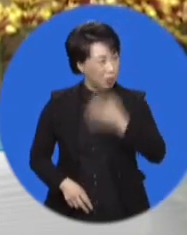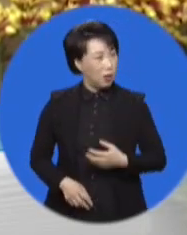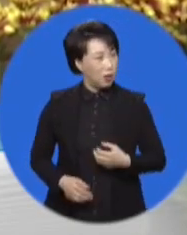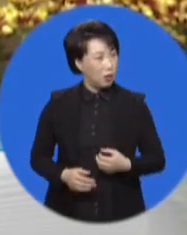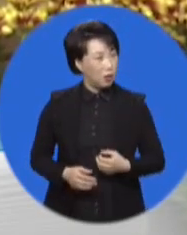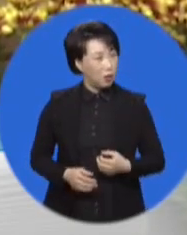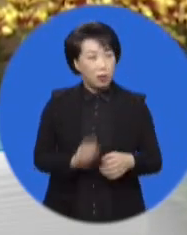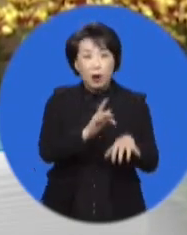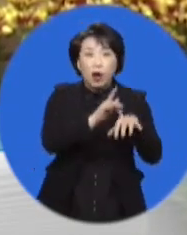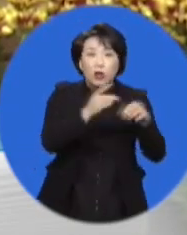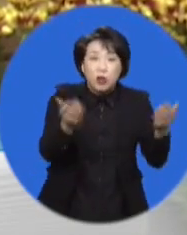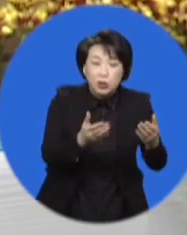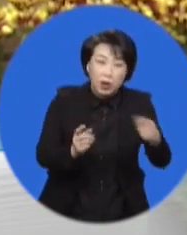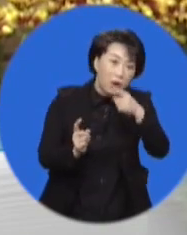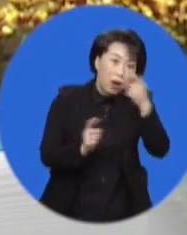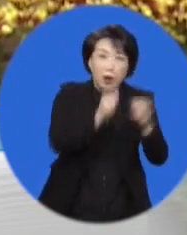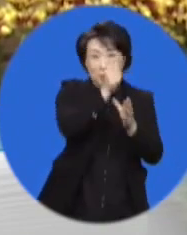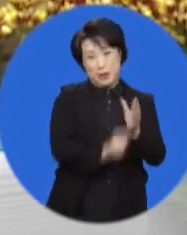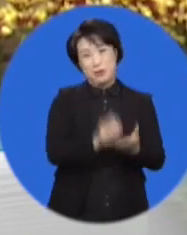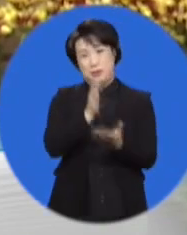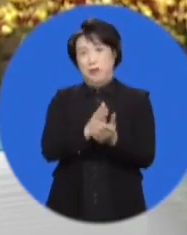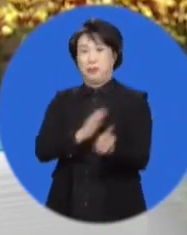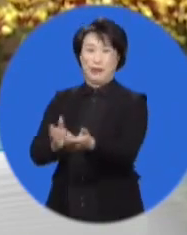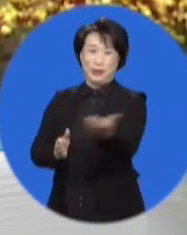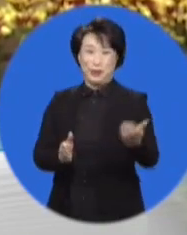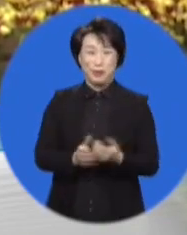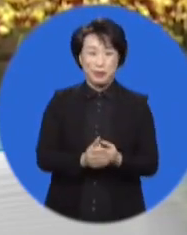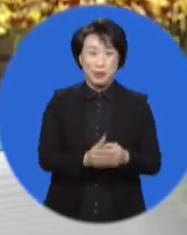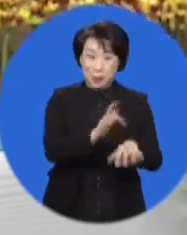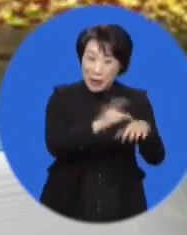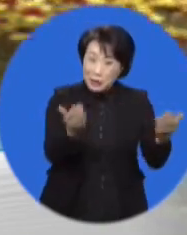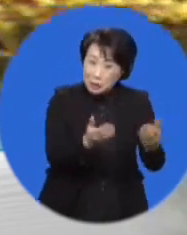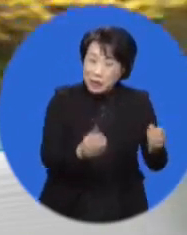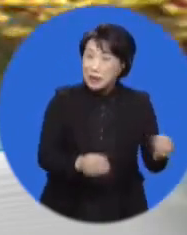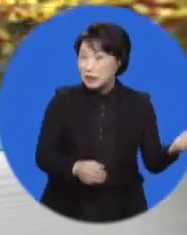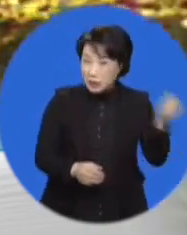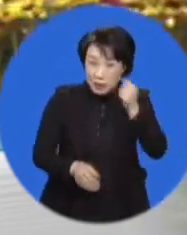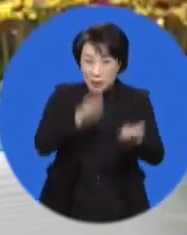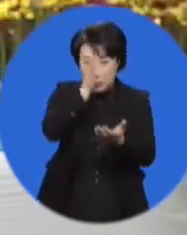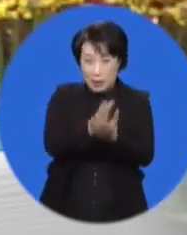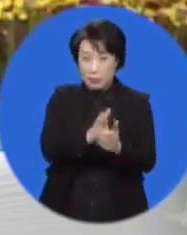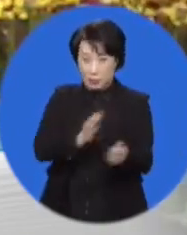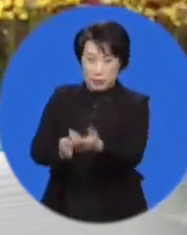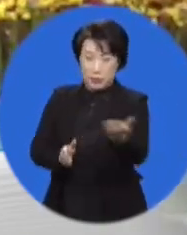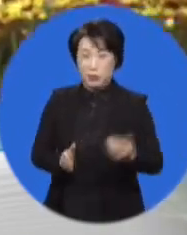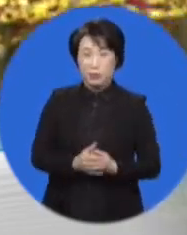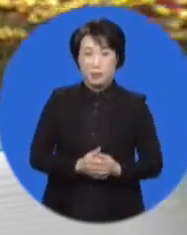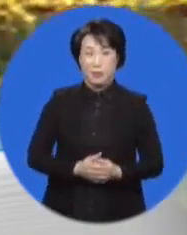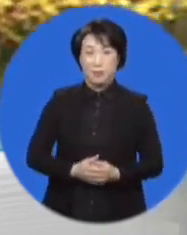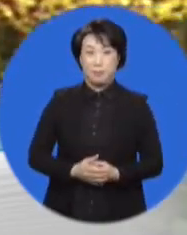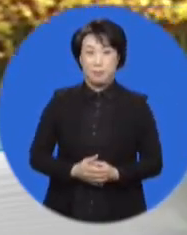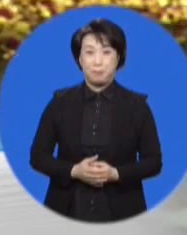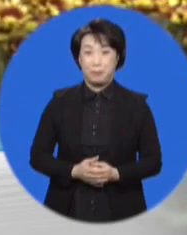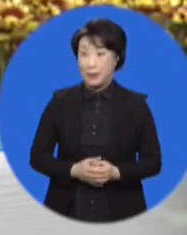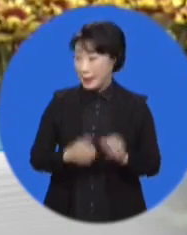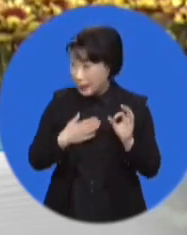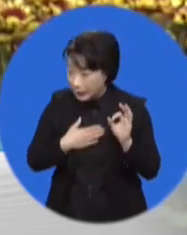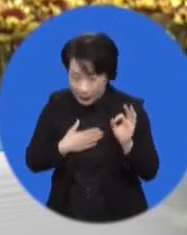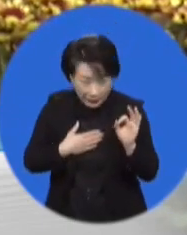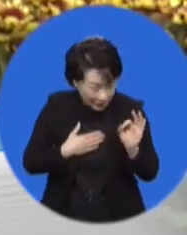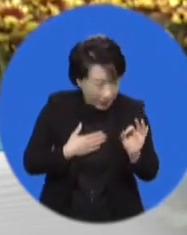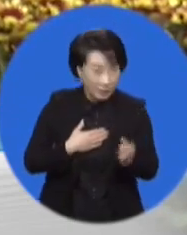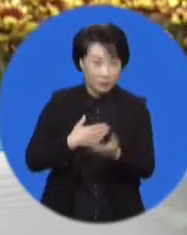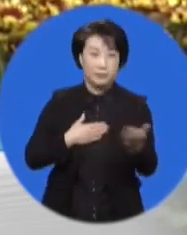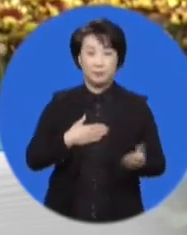사단 귀신에게 홀기지 말라 이 말이오. 요놈에게 절대 당하지 말라 이 말입니다. 응? 무슨 말인지